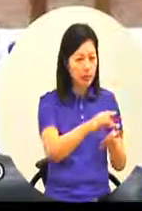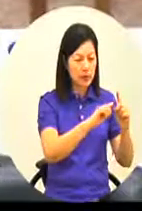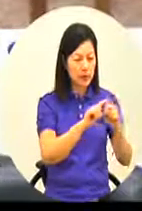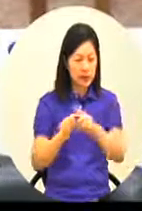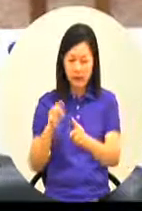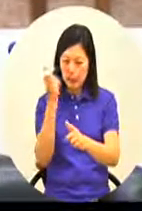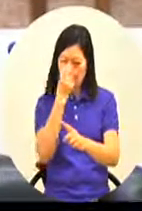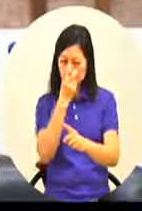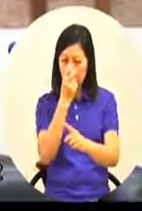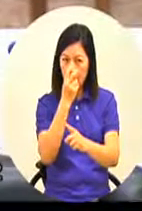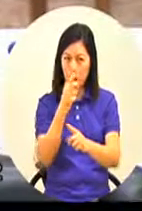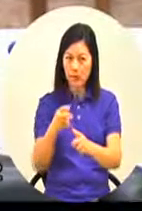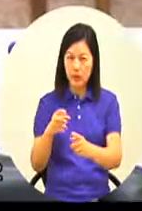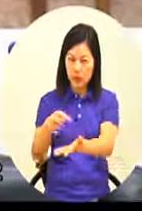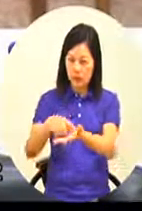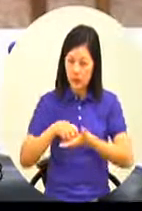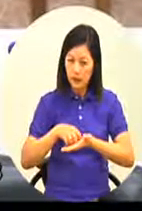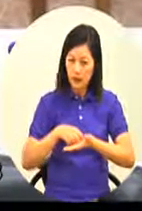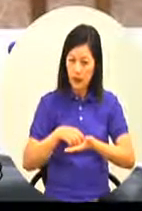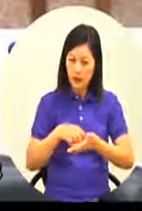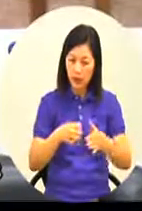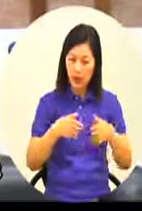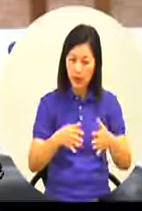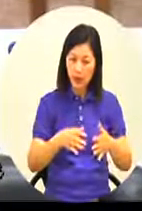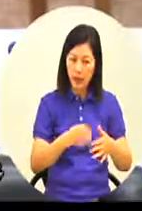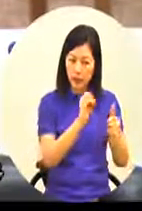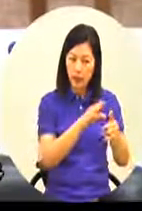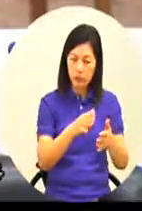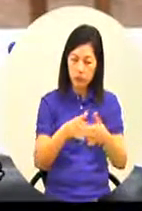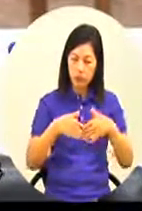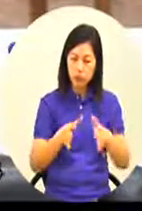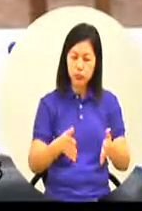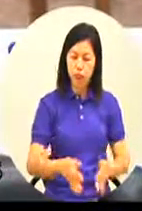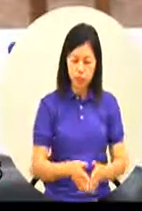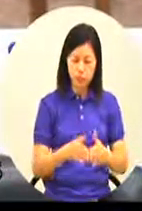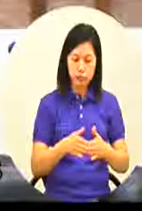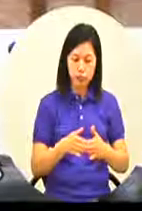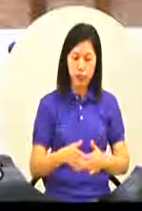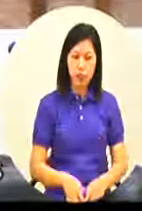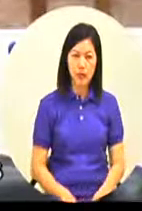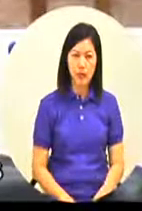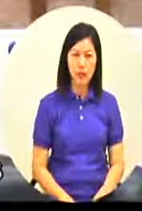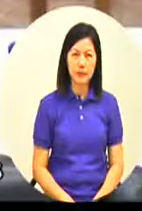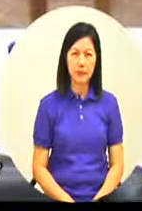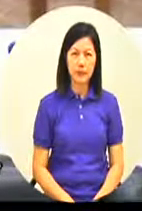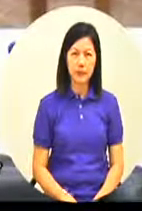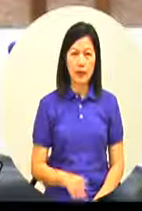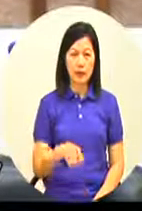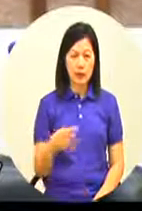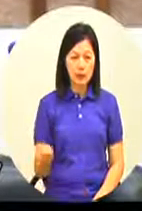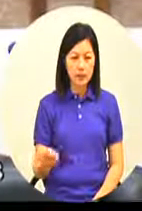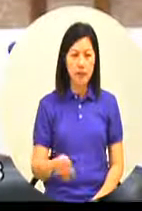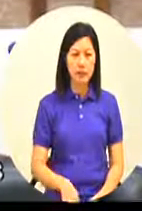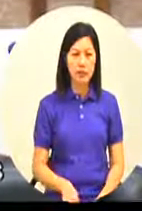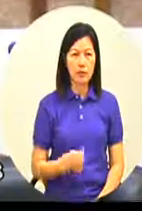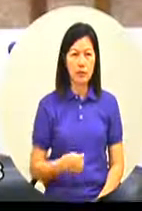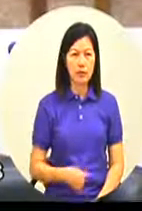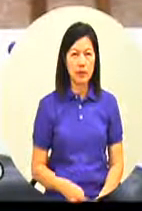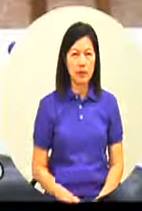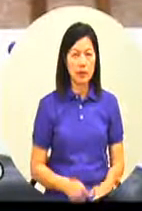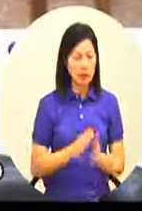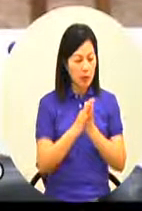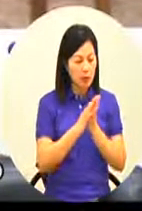用执照？ 要 哈，按得清楚。好，接下来你就不用答我，我会做要求的事的。那局长你就要关